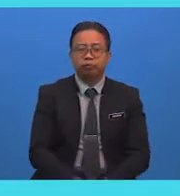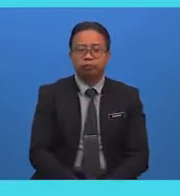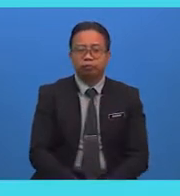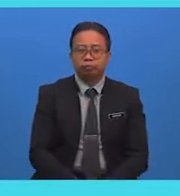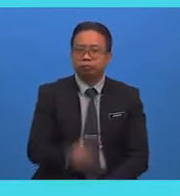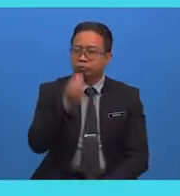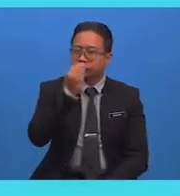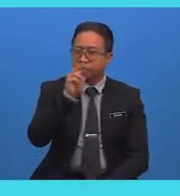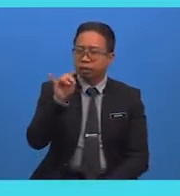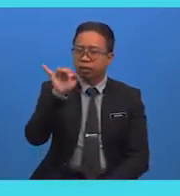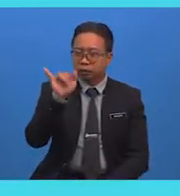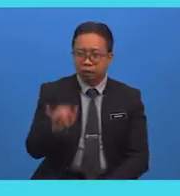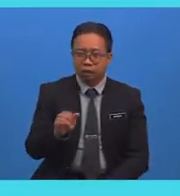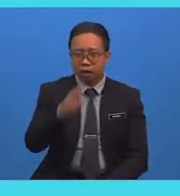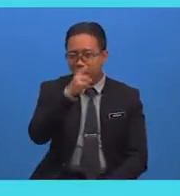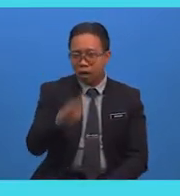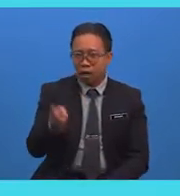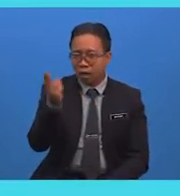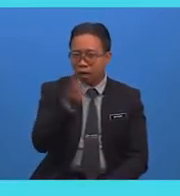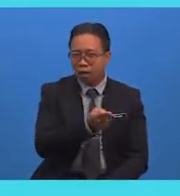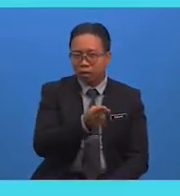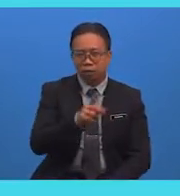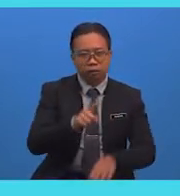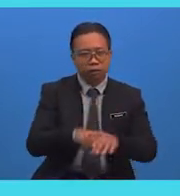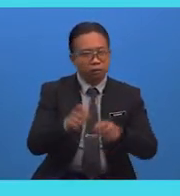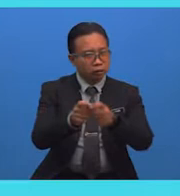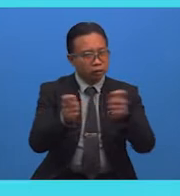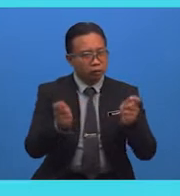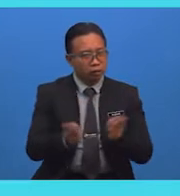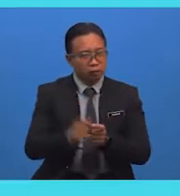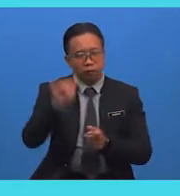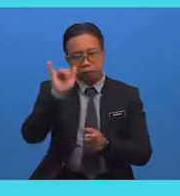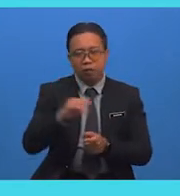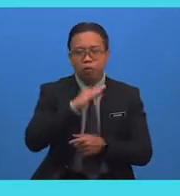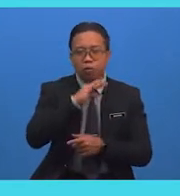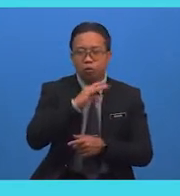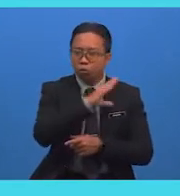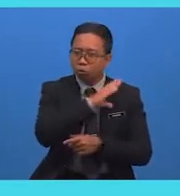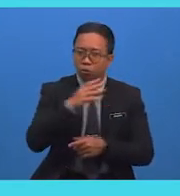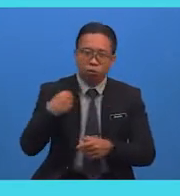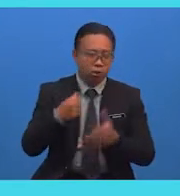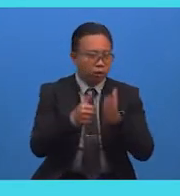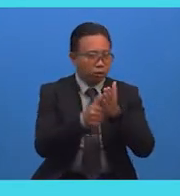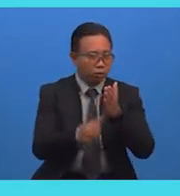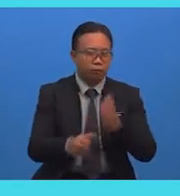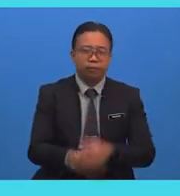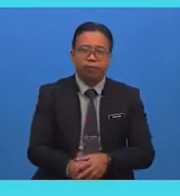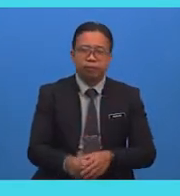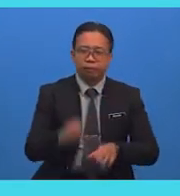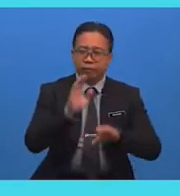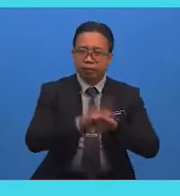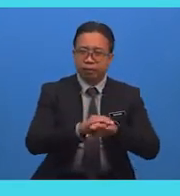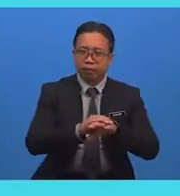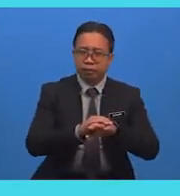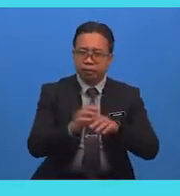Manakala makanan yang haram biasanya disimpan di tempat yang kotor dan bernajis seperti di atas